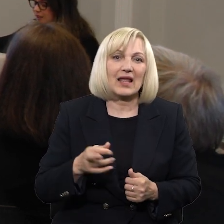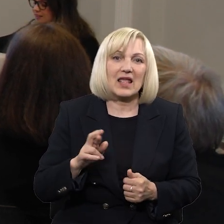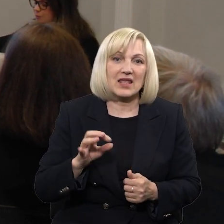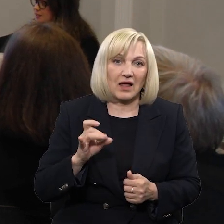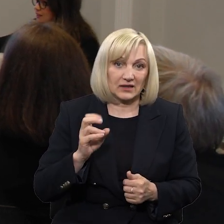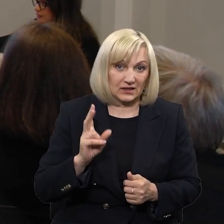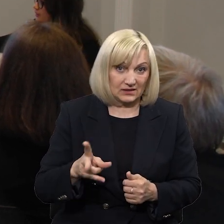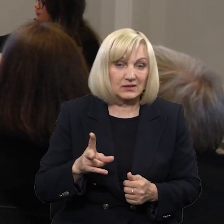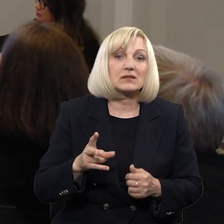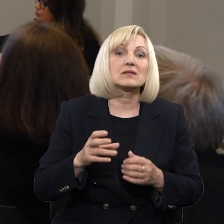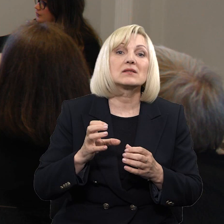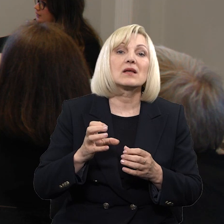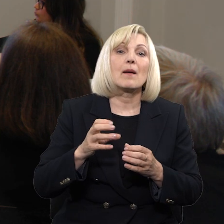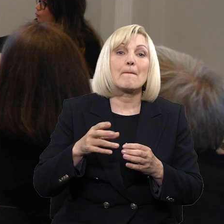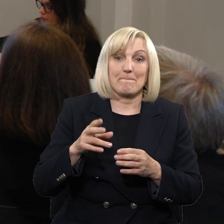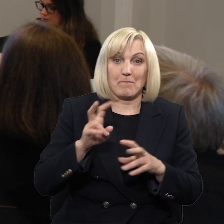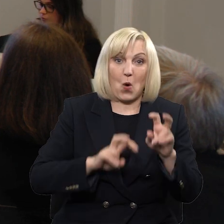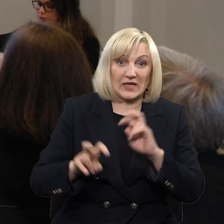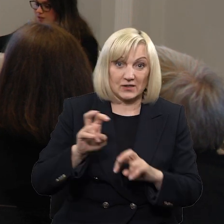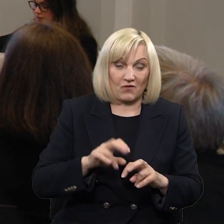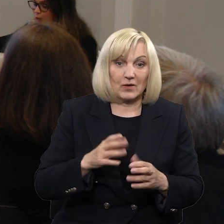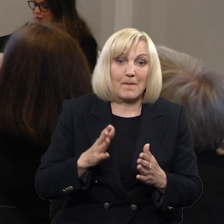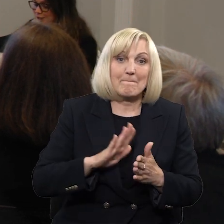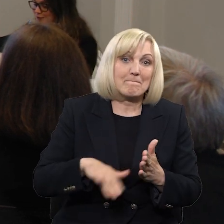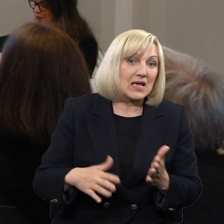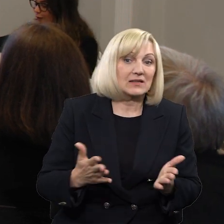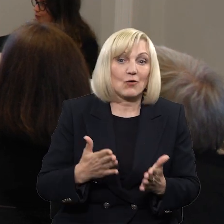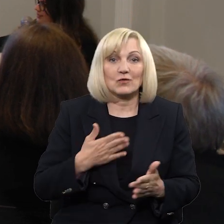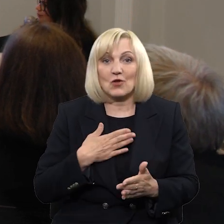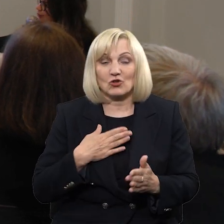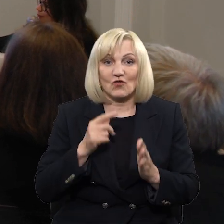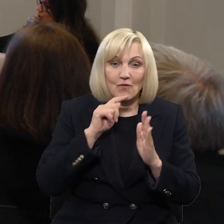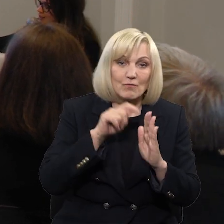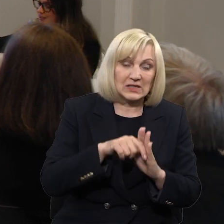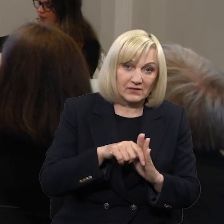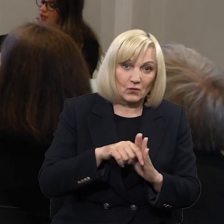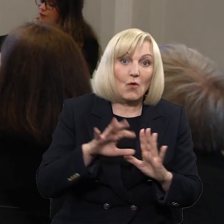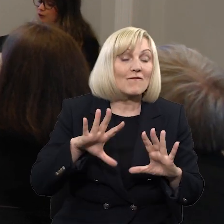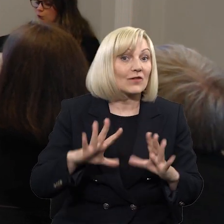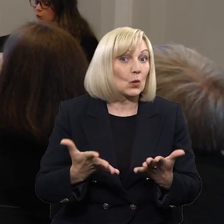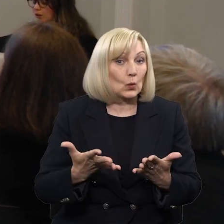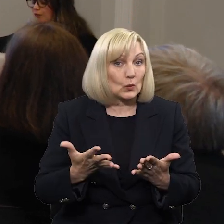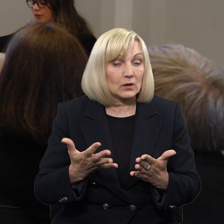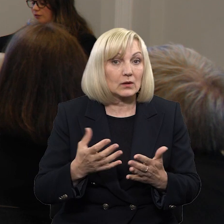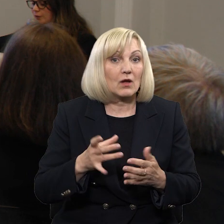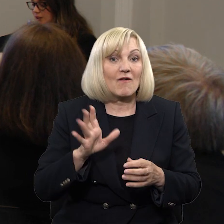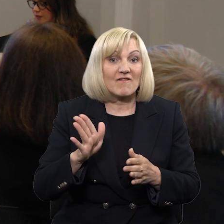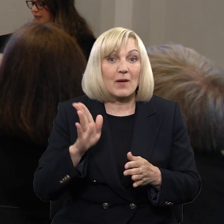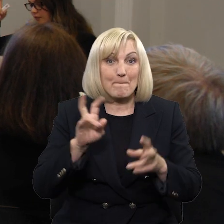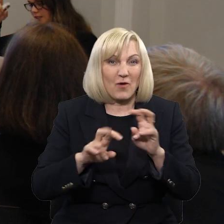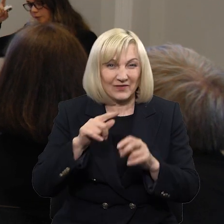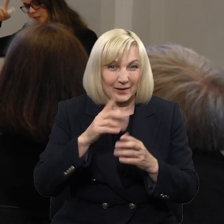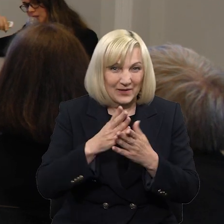Яндекс поисковик удивительным образом без какого-то нашего оперативного вмешательства вдруг в